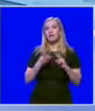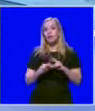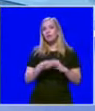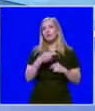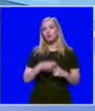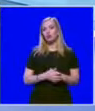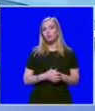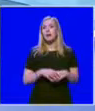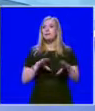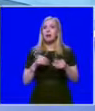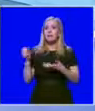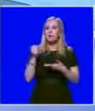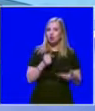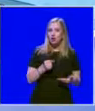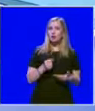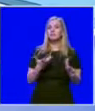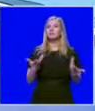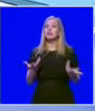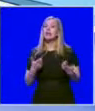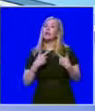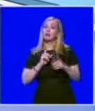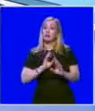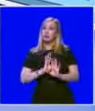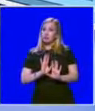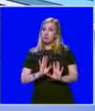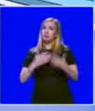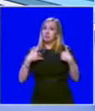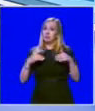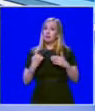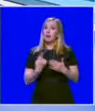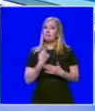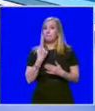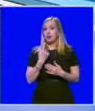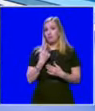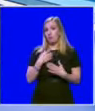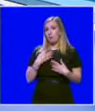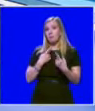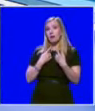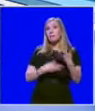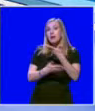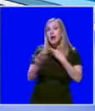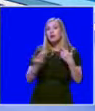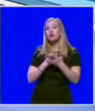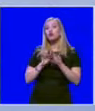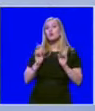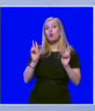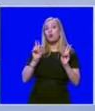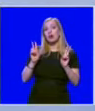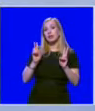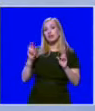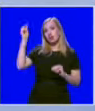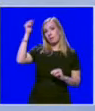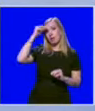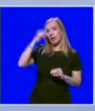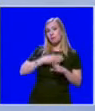Ако се разберете, приемането на бюджета, още първия мандат. Не, ако ние можем, ние те първа водим преговори между Демократична България и Продължаваме промяната за тези